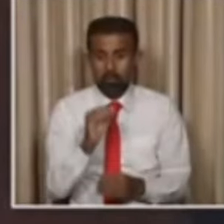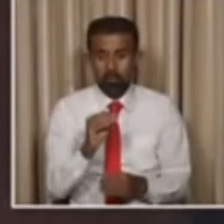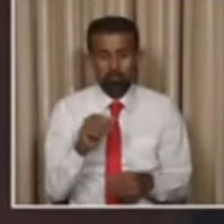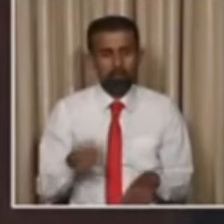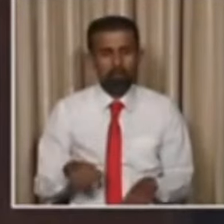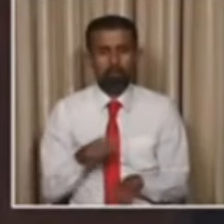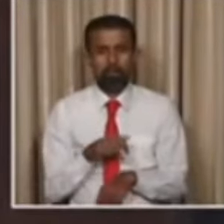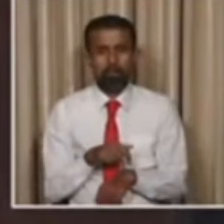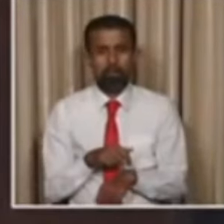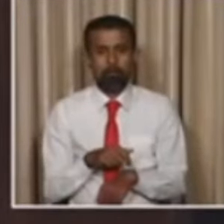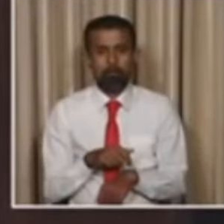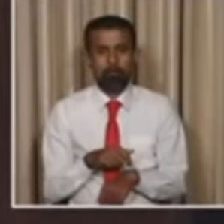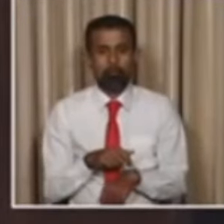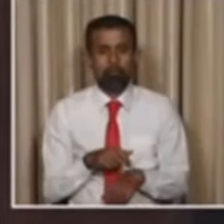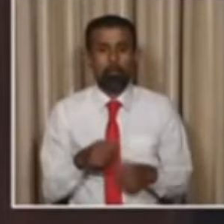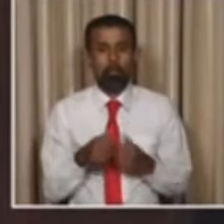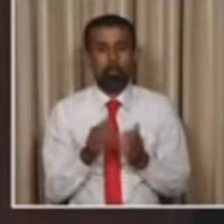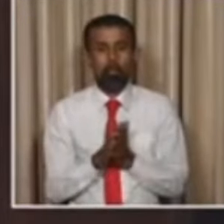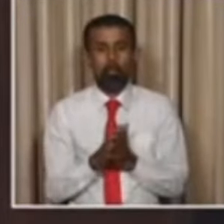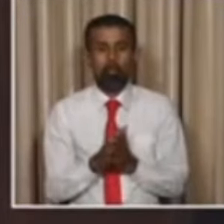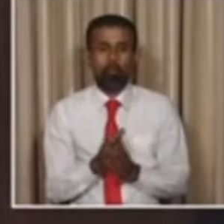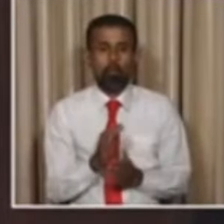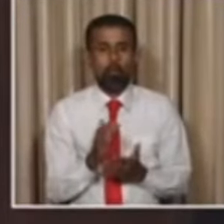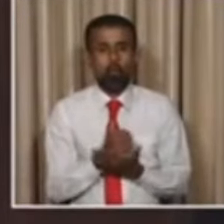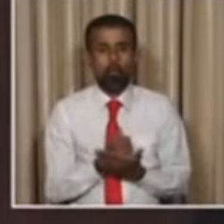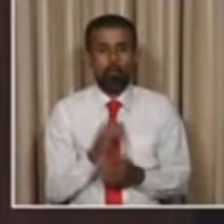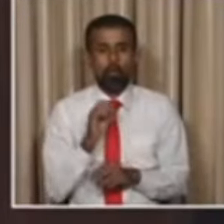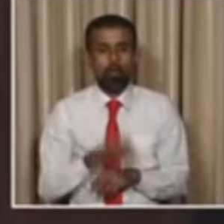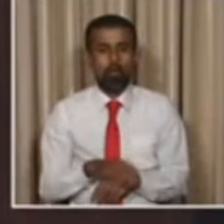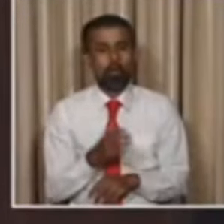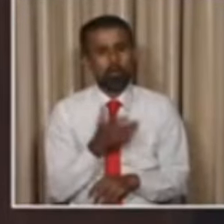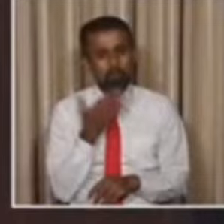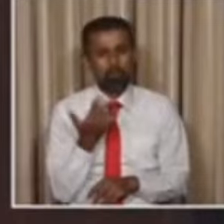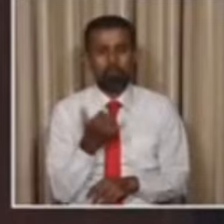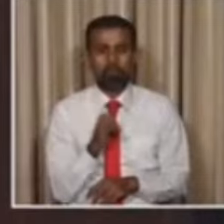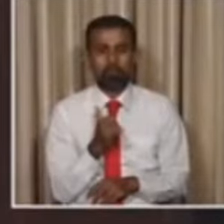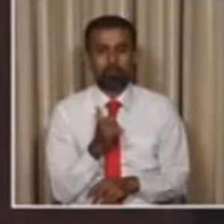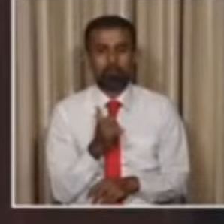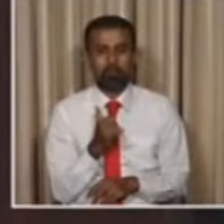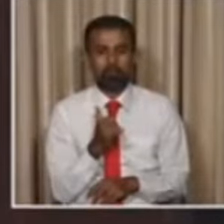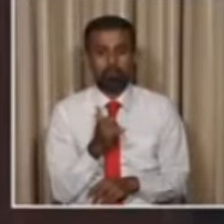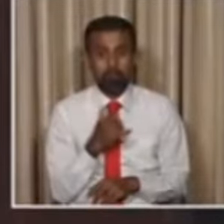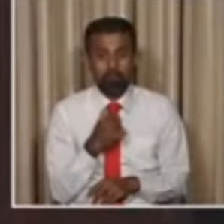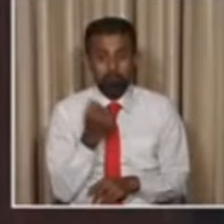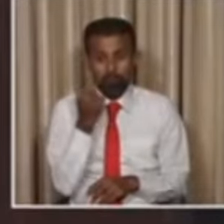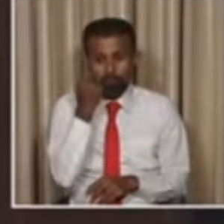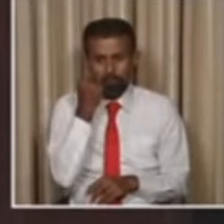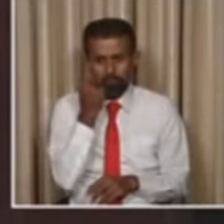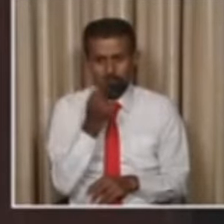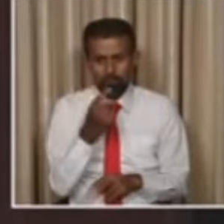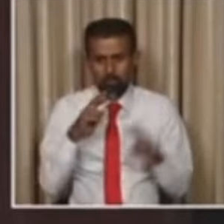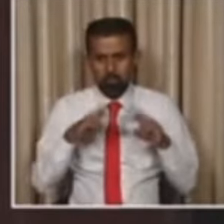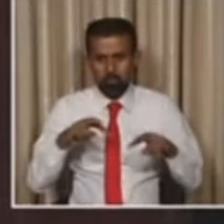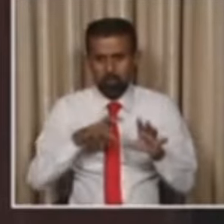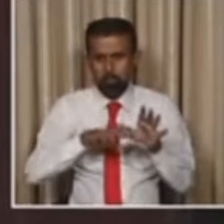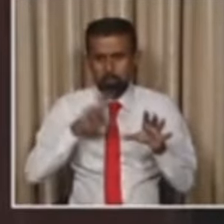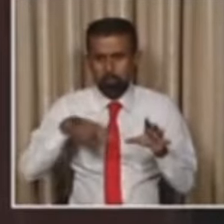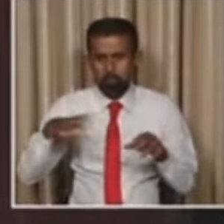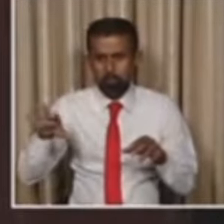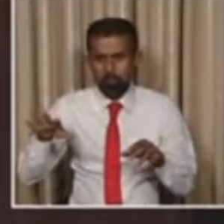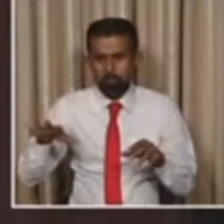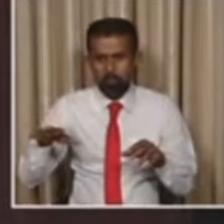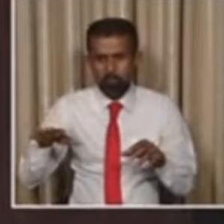මේකේ අගමුල අපිට රැත්ත සුළමුල සියල්ල හොලා ගන්න පුළුවන් වෙන්න තිබුණා. හැබැයි හිතා මතා ඒ කට්ටිය පරීක්ෂණ වලින් අයින් කළා දාලා ඒ